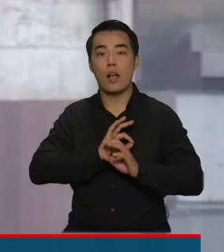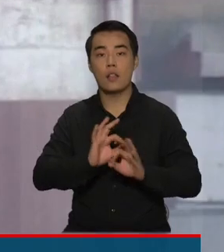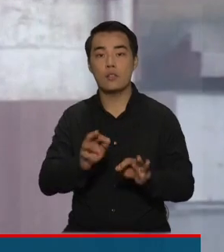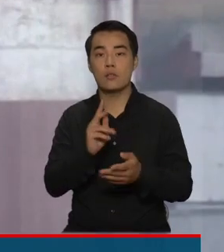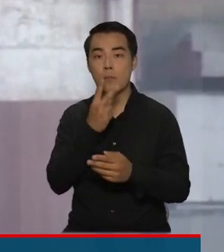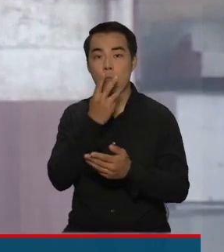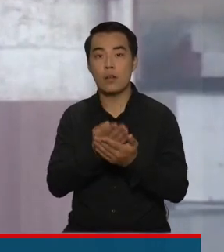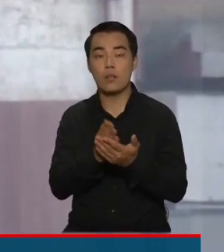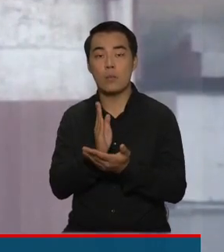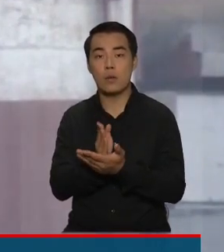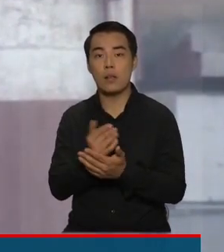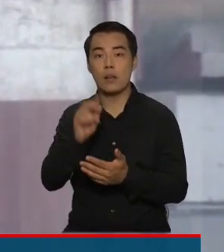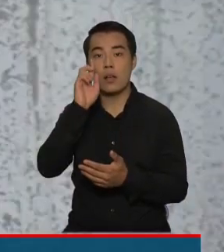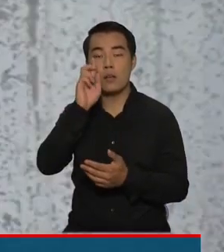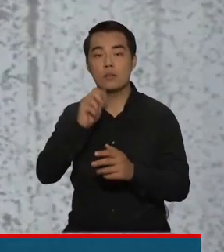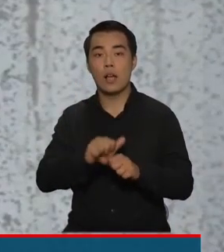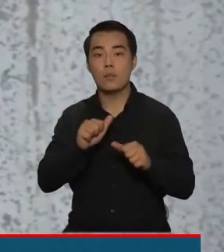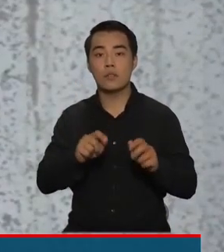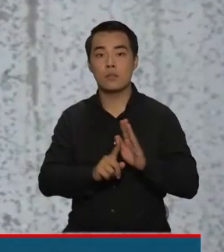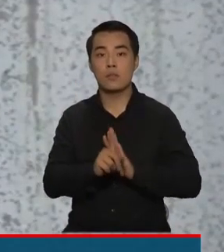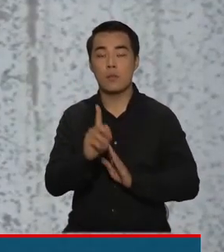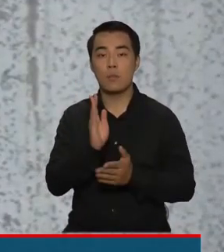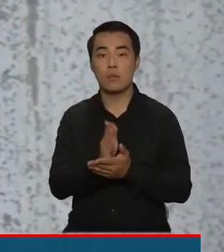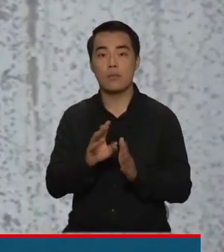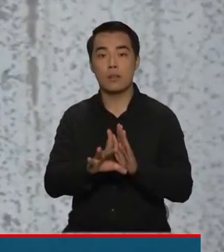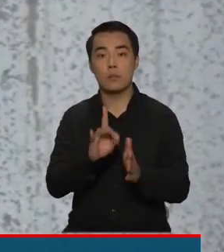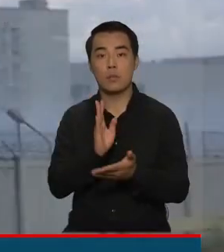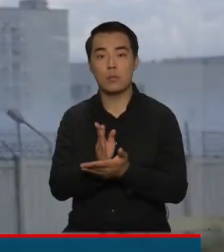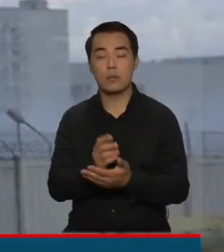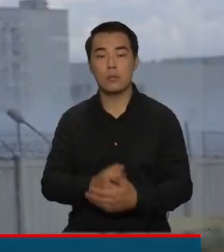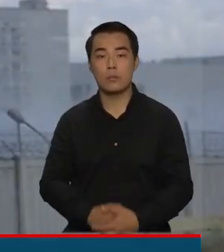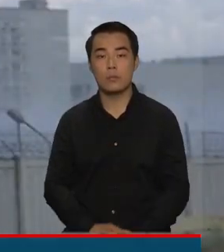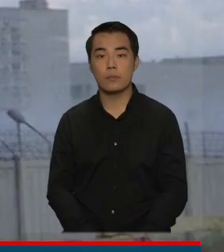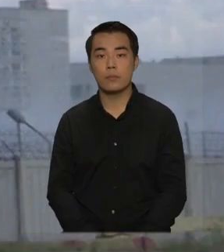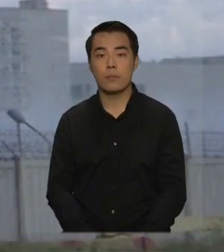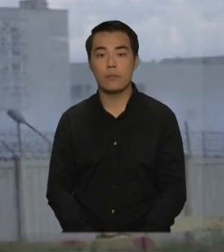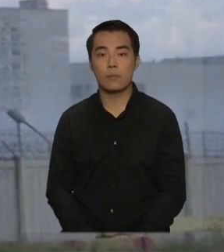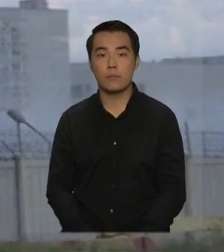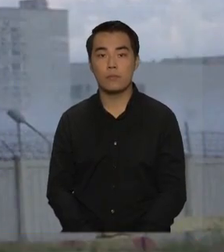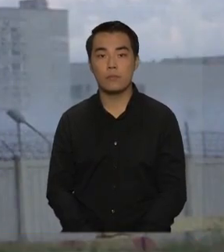жанындағы арнайы мемлекеттік комиссия анықтайды. Зұлқарнай Ермұратұлы, Алмат Меңдібаев, Жібек жолы.